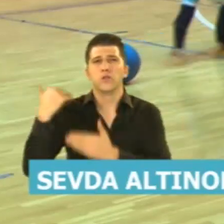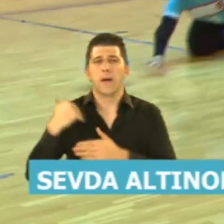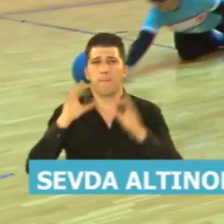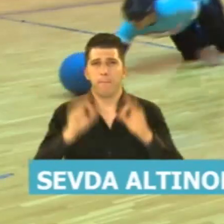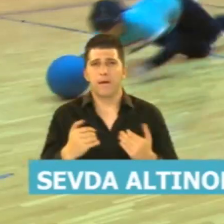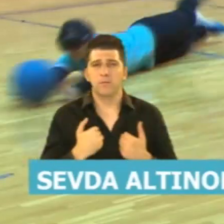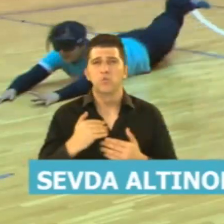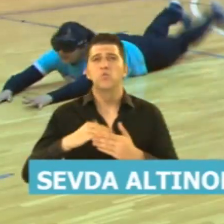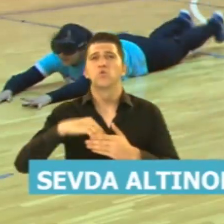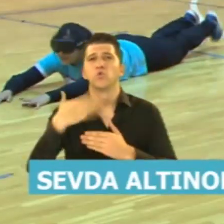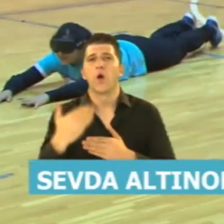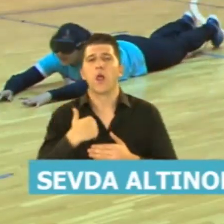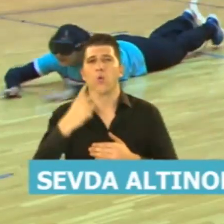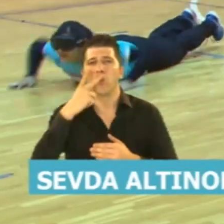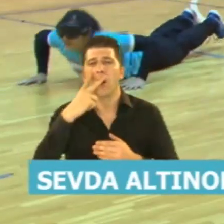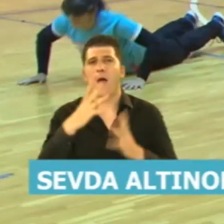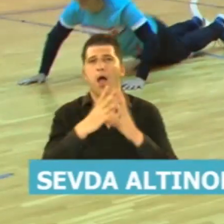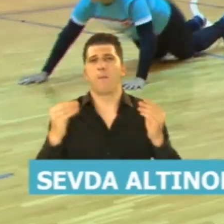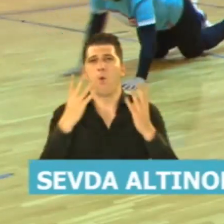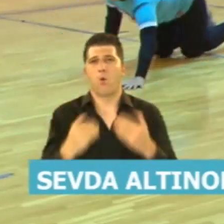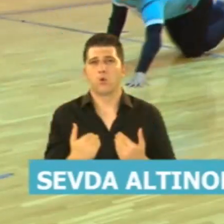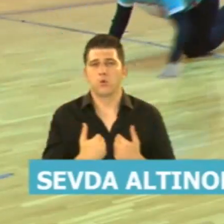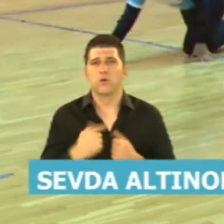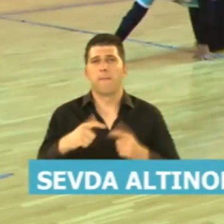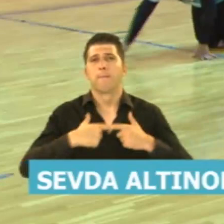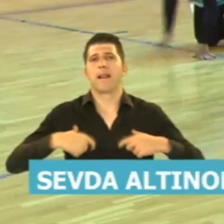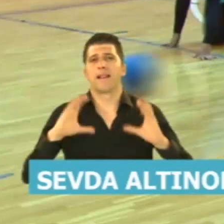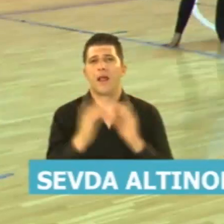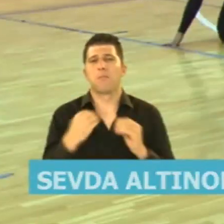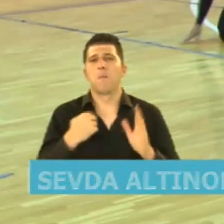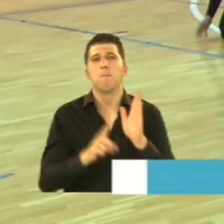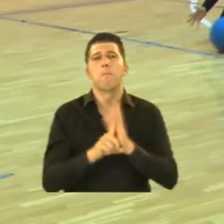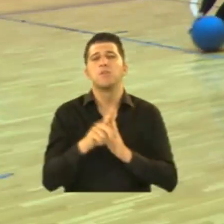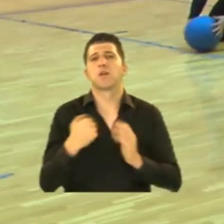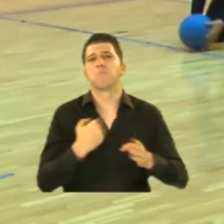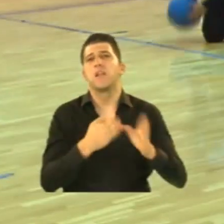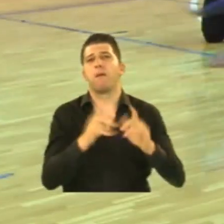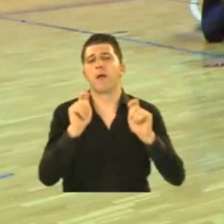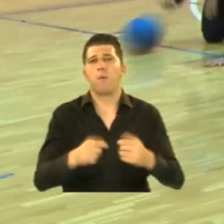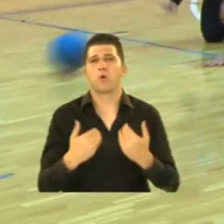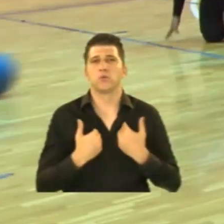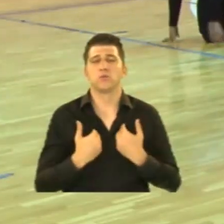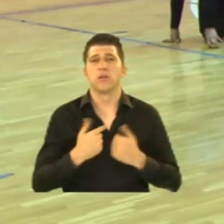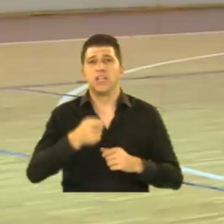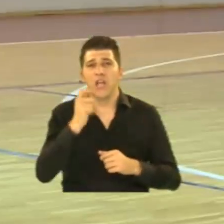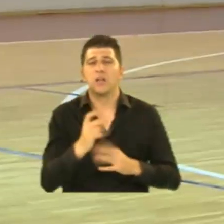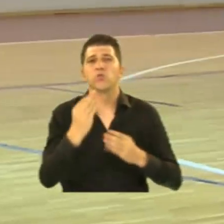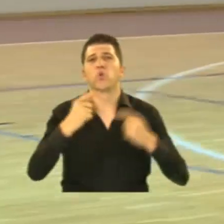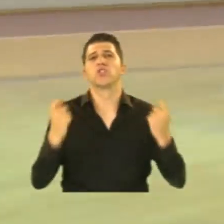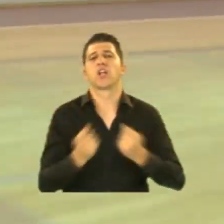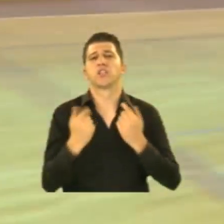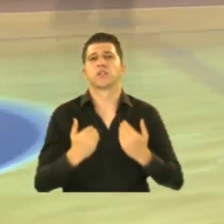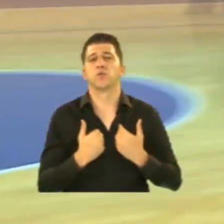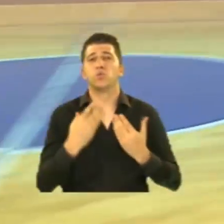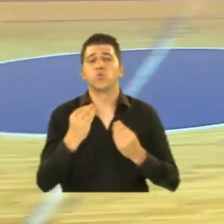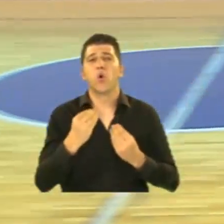başladım. Sonradan zaten görmem oluştu. Ve milli takımda başarılar katıyoruz. Gerçekten